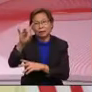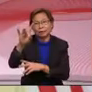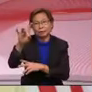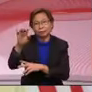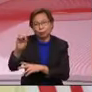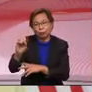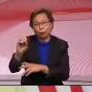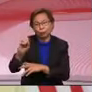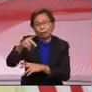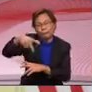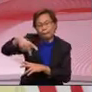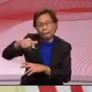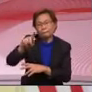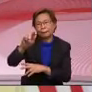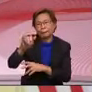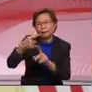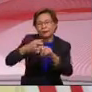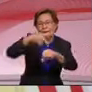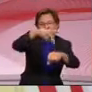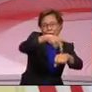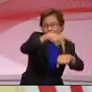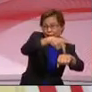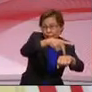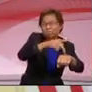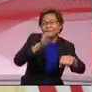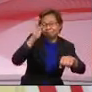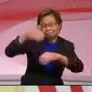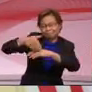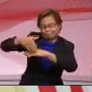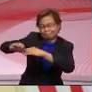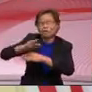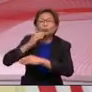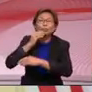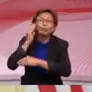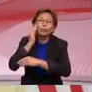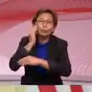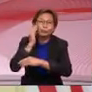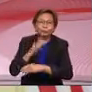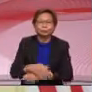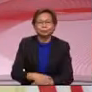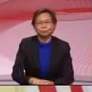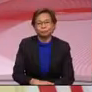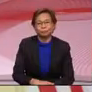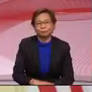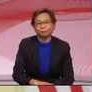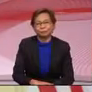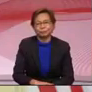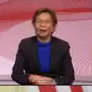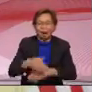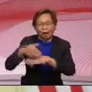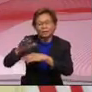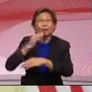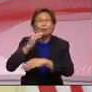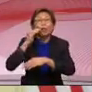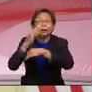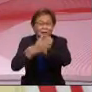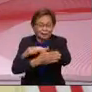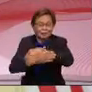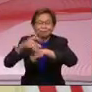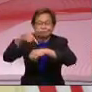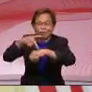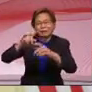5,280 parti dari Filipina akan dihantar pulang ke negara asal mereka